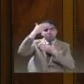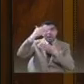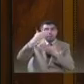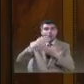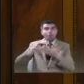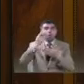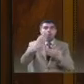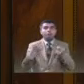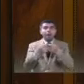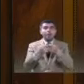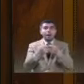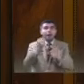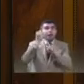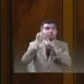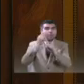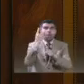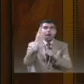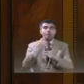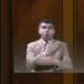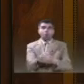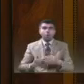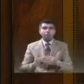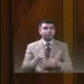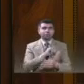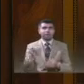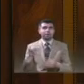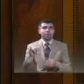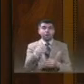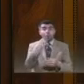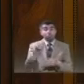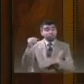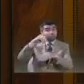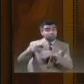هذه الحكومة. الدين العمومي اليوم في شق مهم